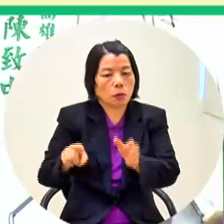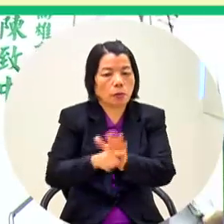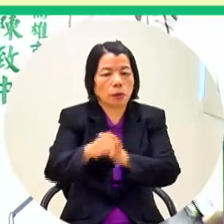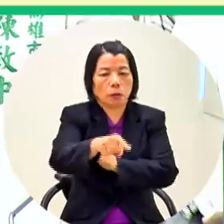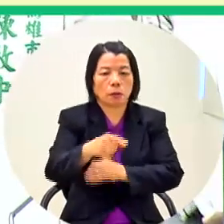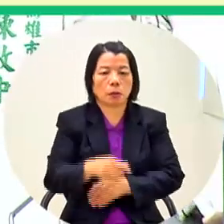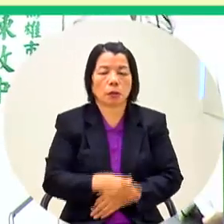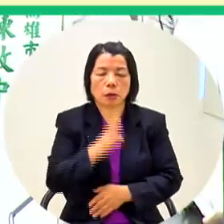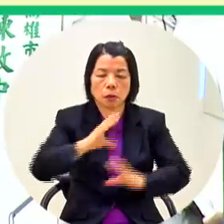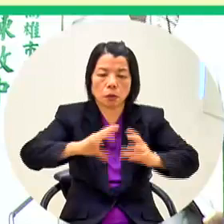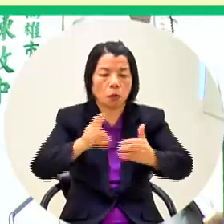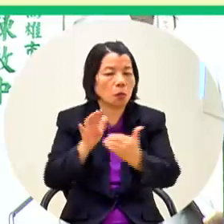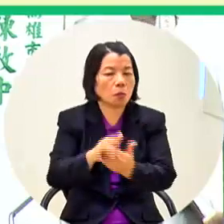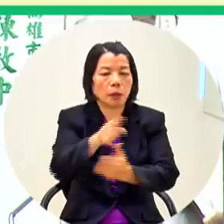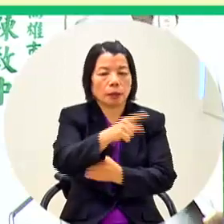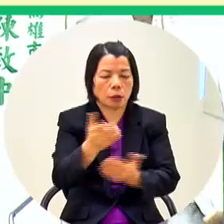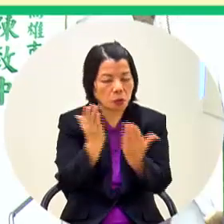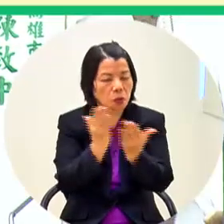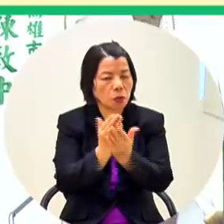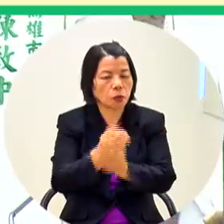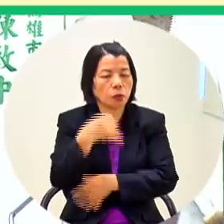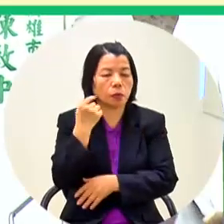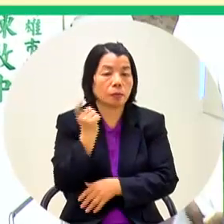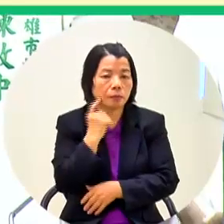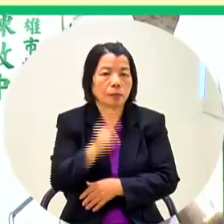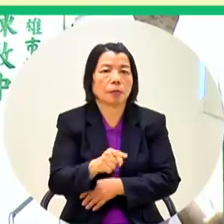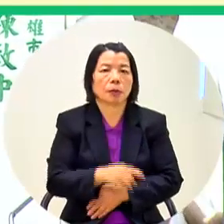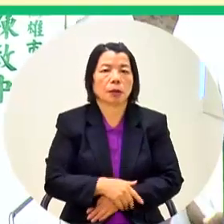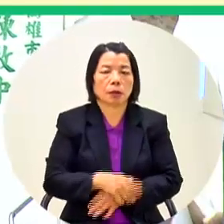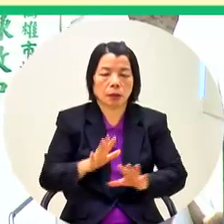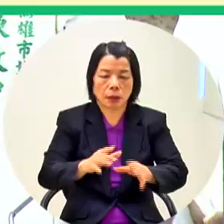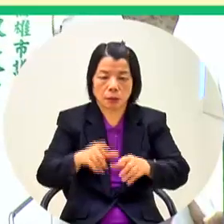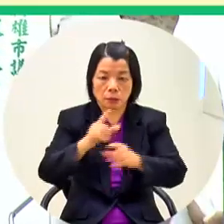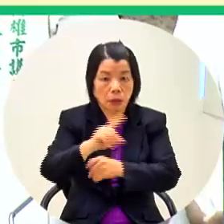念国防。兵推的最大的目的就是